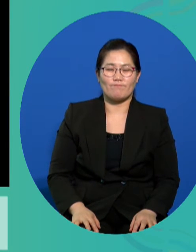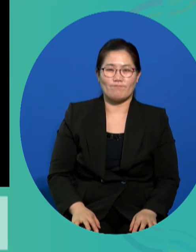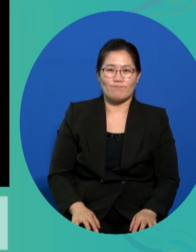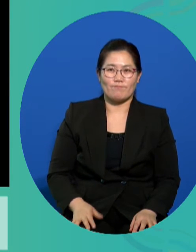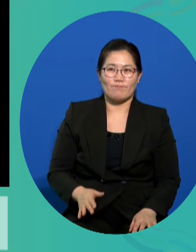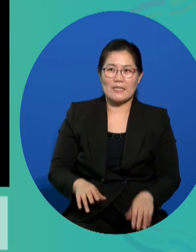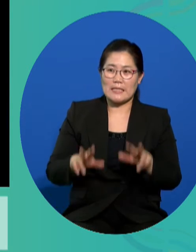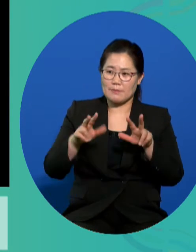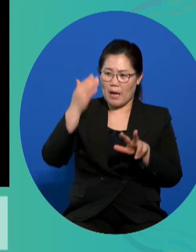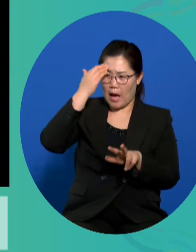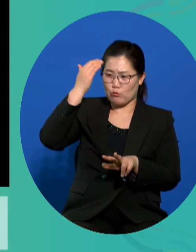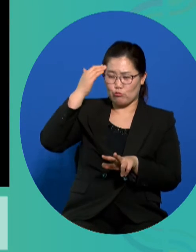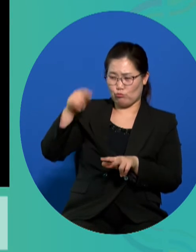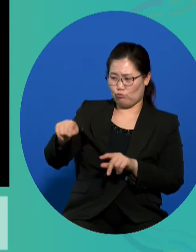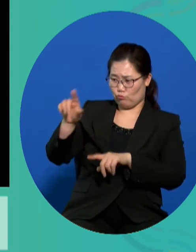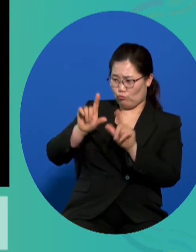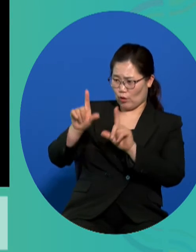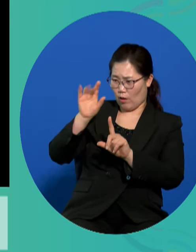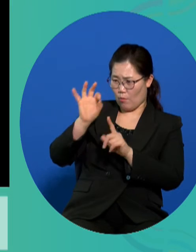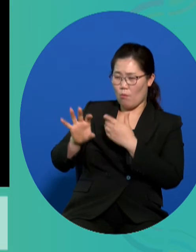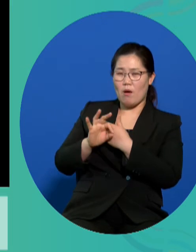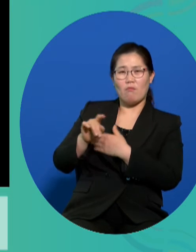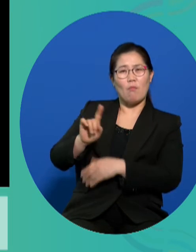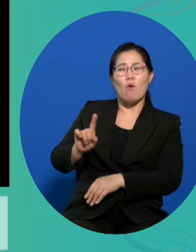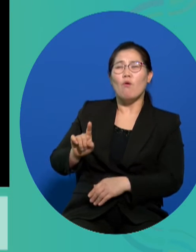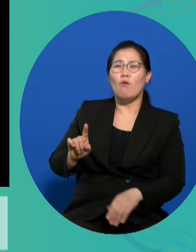과하게 말씀드리면 사실 그렇지 않습니까?